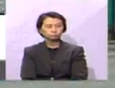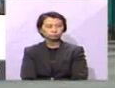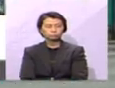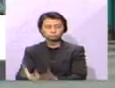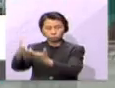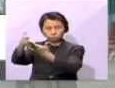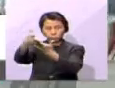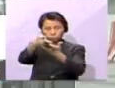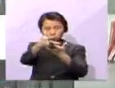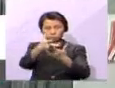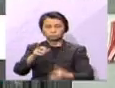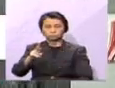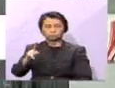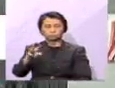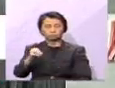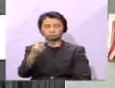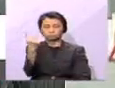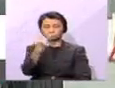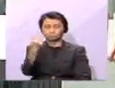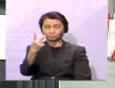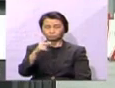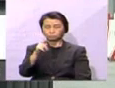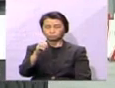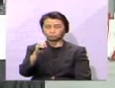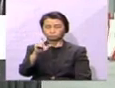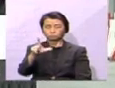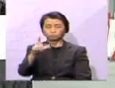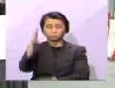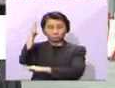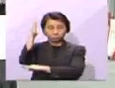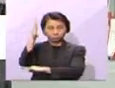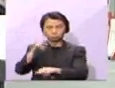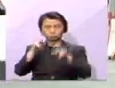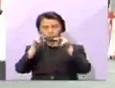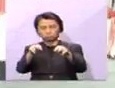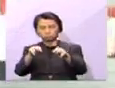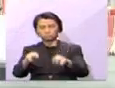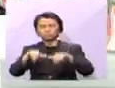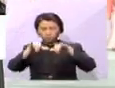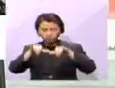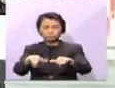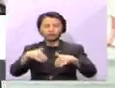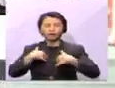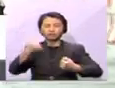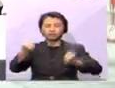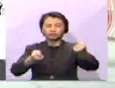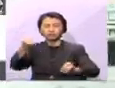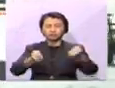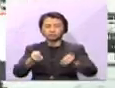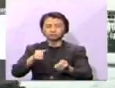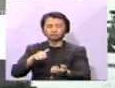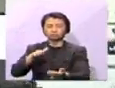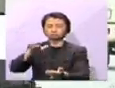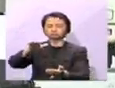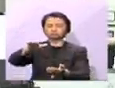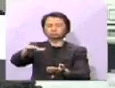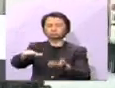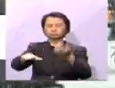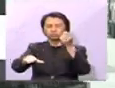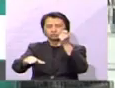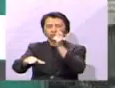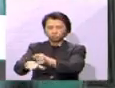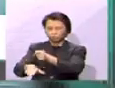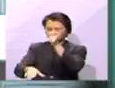tinjauan RTM di kedua-dua plaza tol tengah hari tadi mendapati masih ada kenderaan yang berhenti untuk imbasan